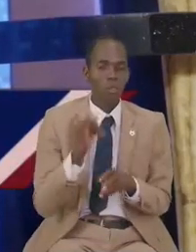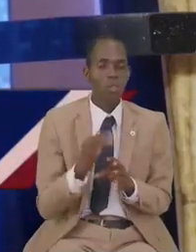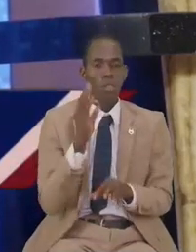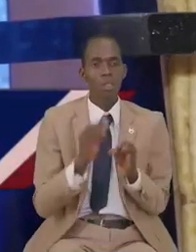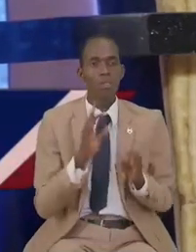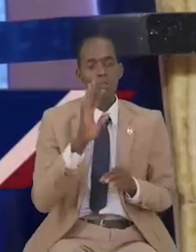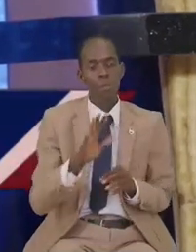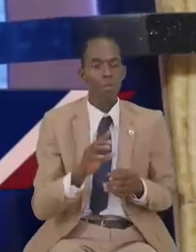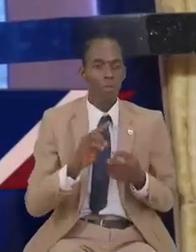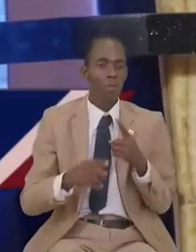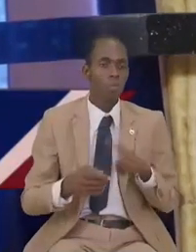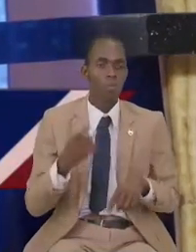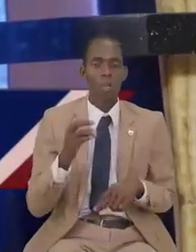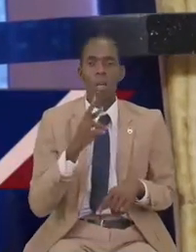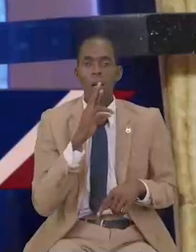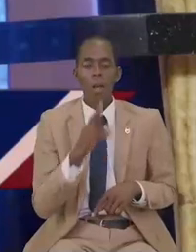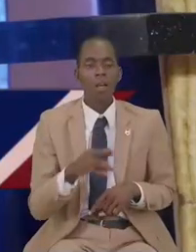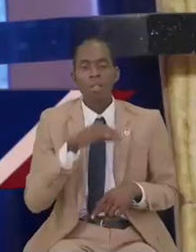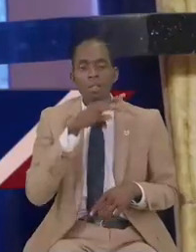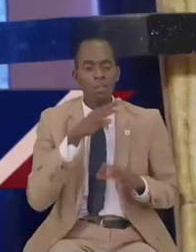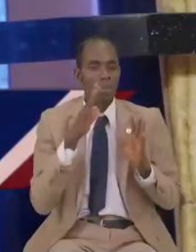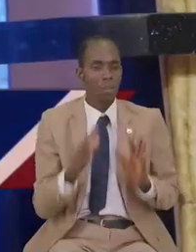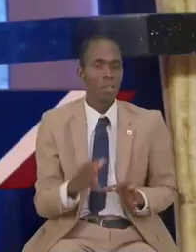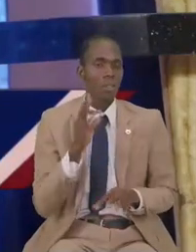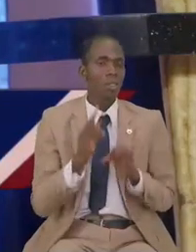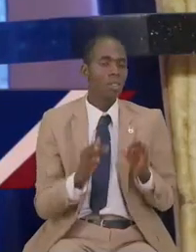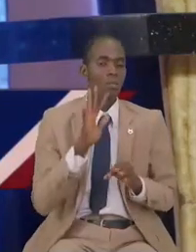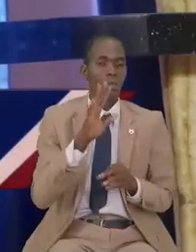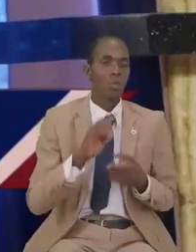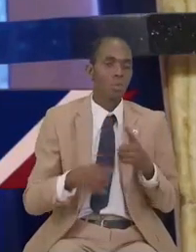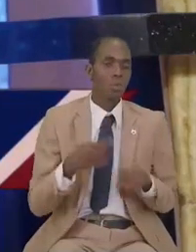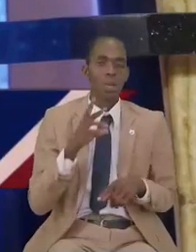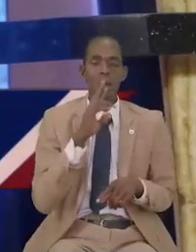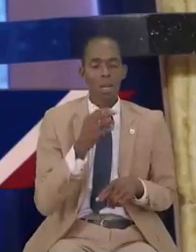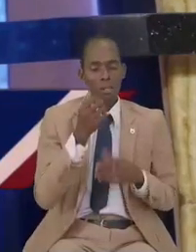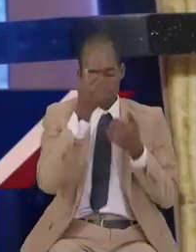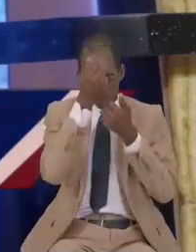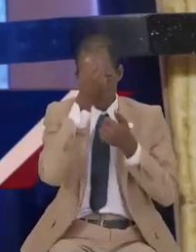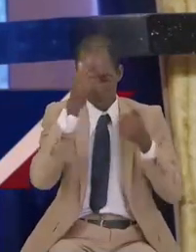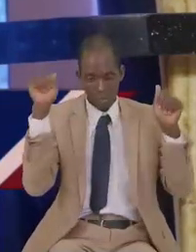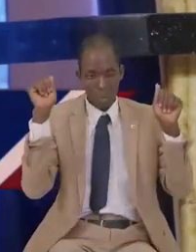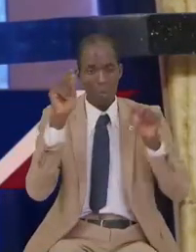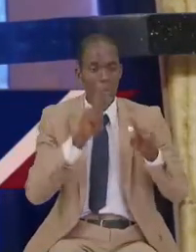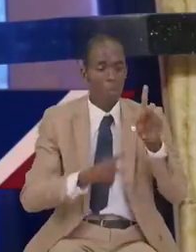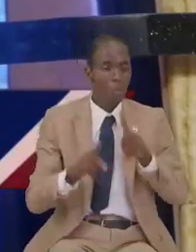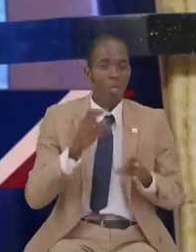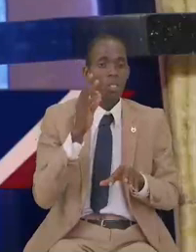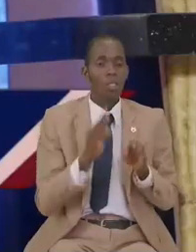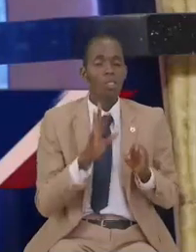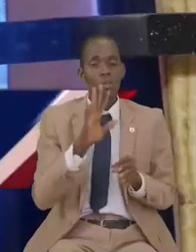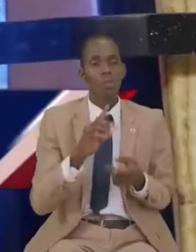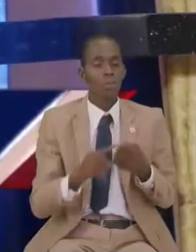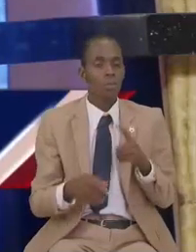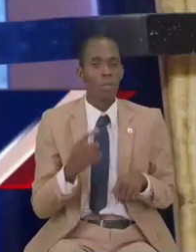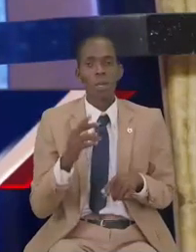gens qui... Si tes compagnons sont des désobéissants, sont rebelles, si tes compagnons sont des gens trompeurs,